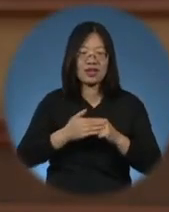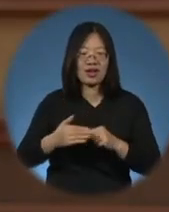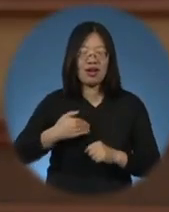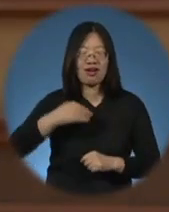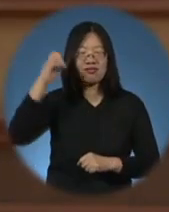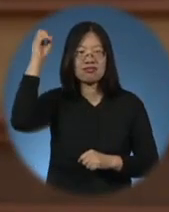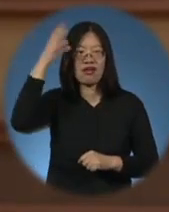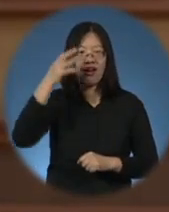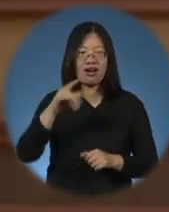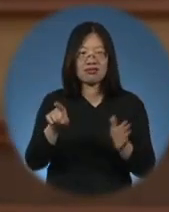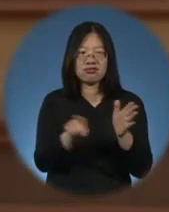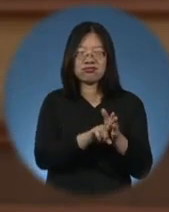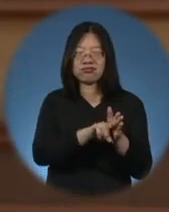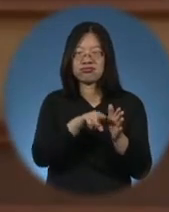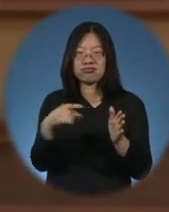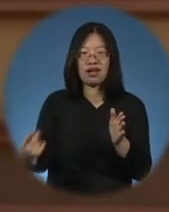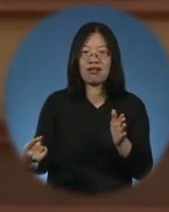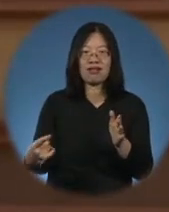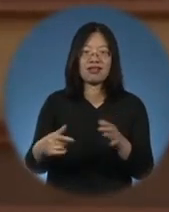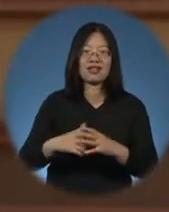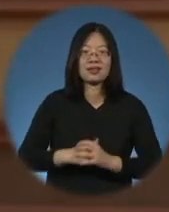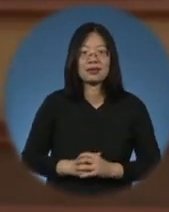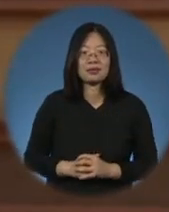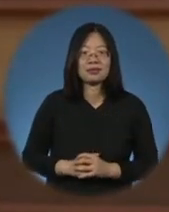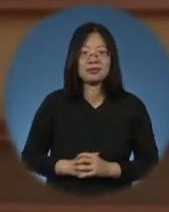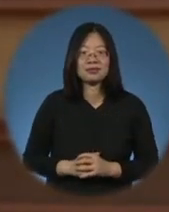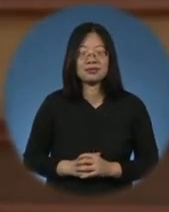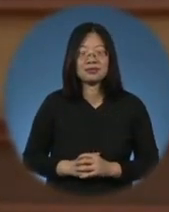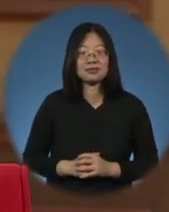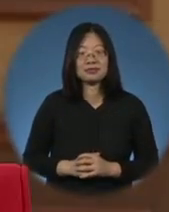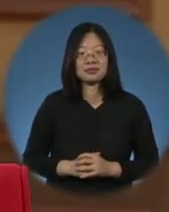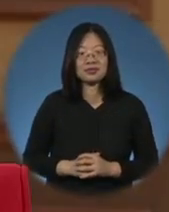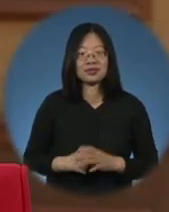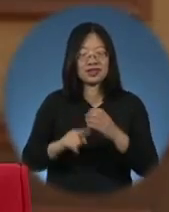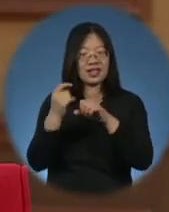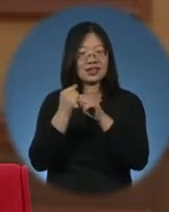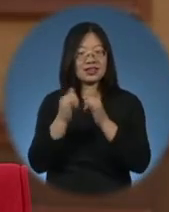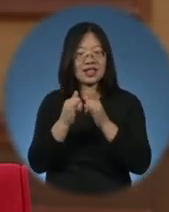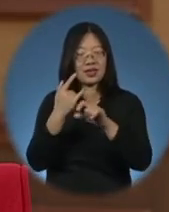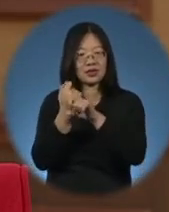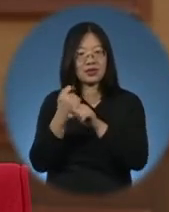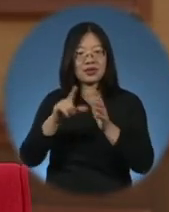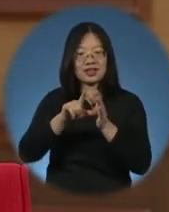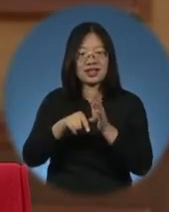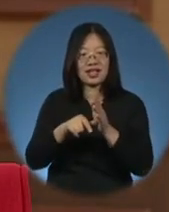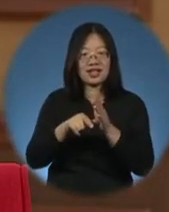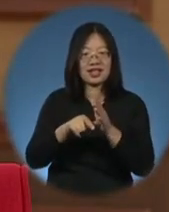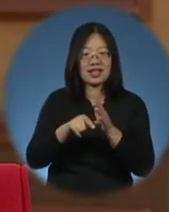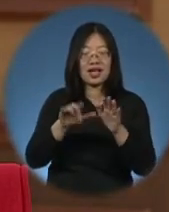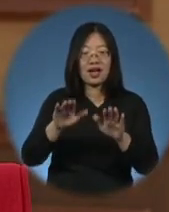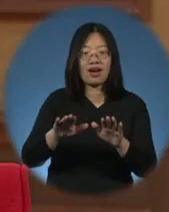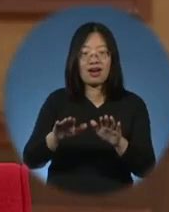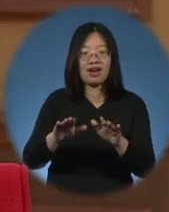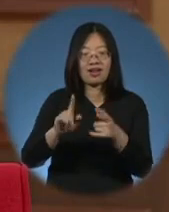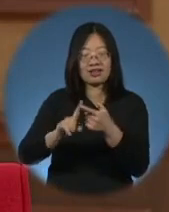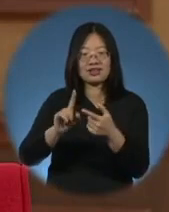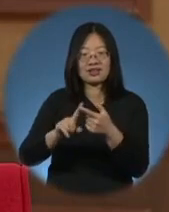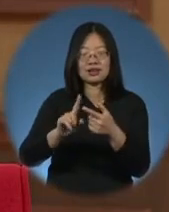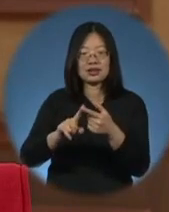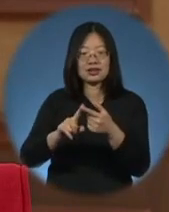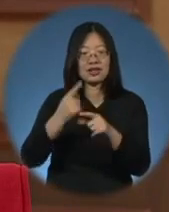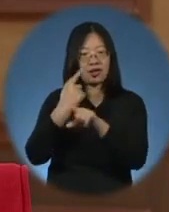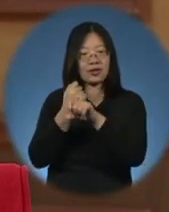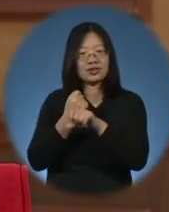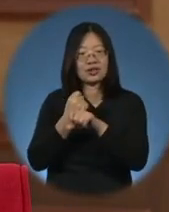제가 신뢰도가 뚝 떨어지는데 그게 그 과학자들이 연구할 때는 현실 자체를